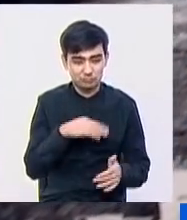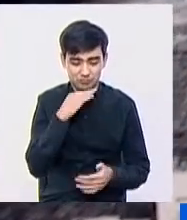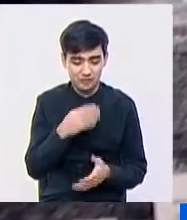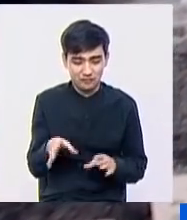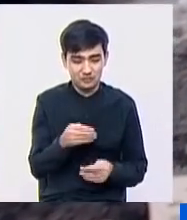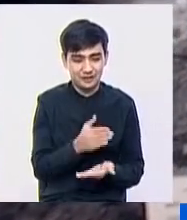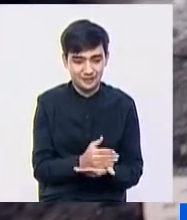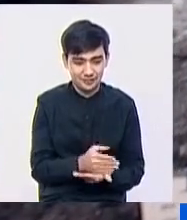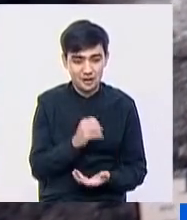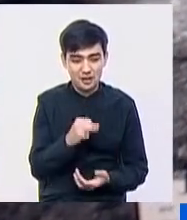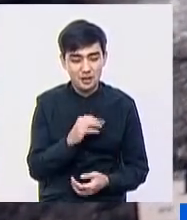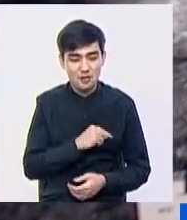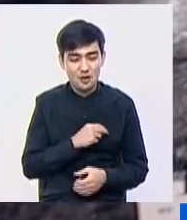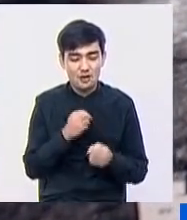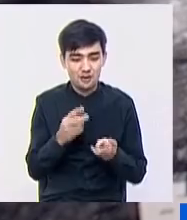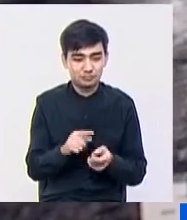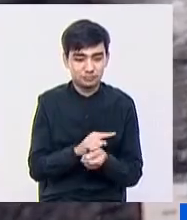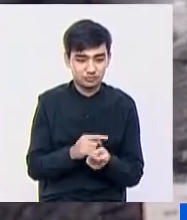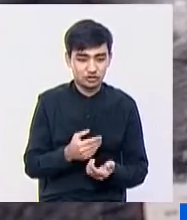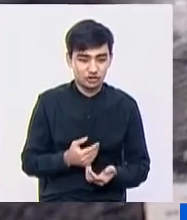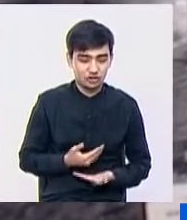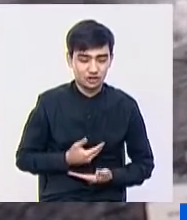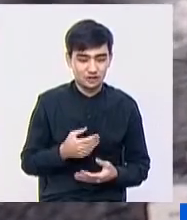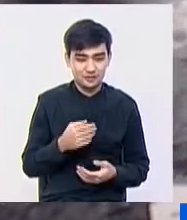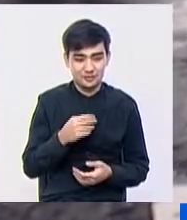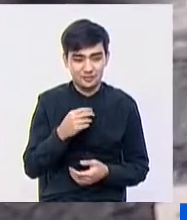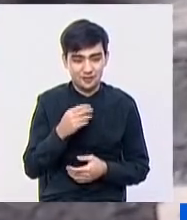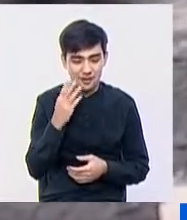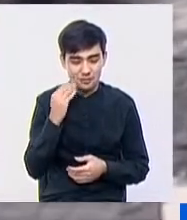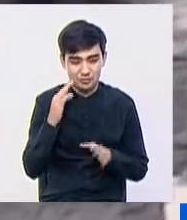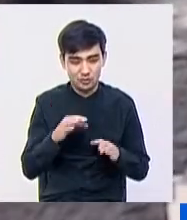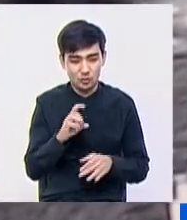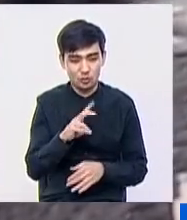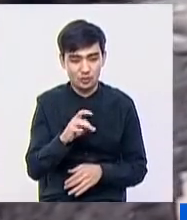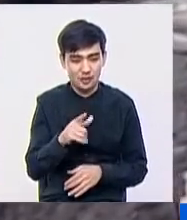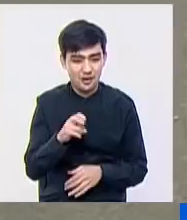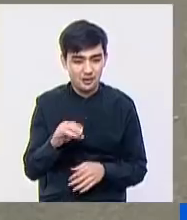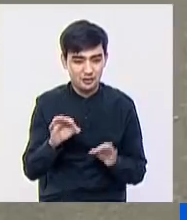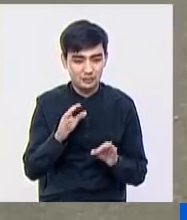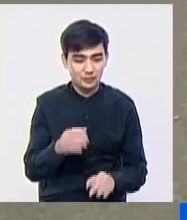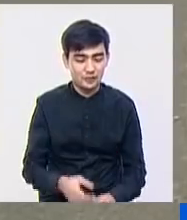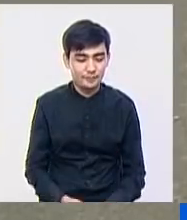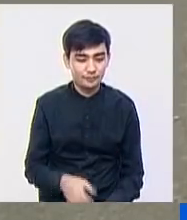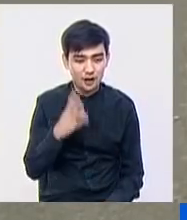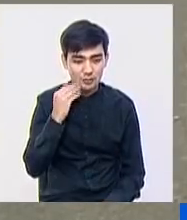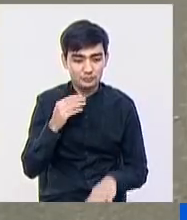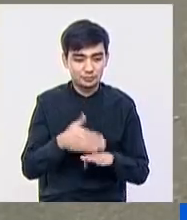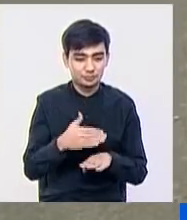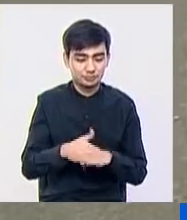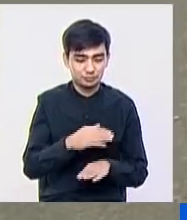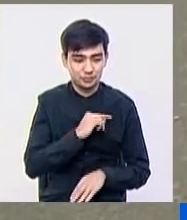достаточно. Как идет работа по восстановлению жизни в мегаполисе, расскажет Нургали Карабаев. Алматы постепенно